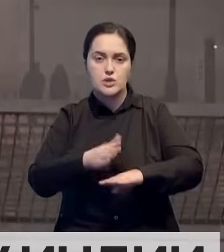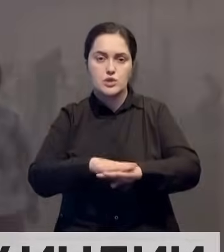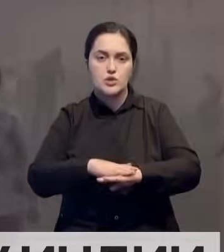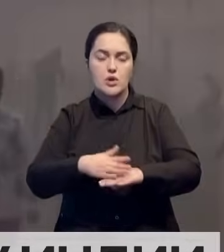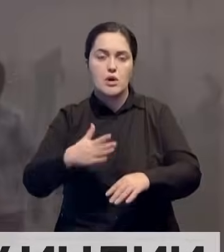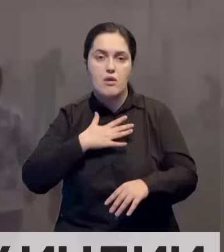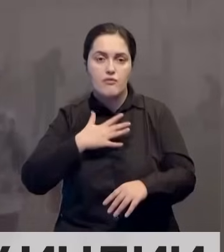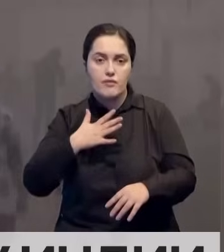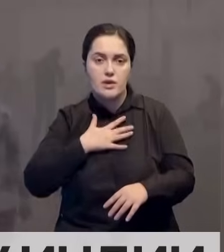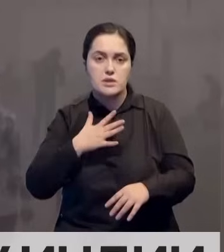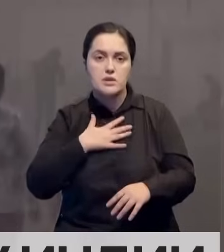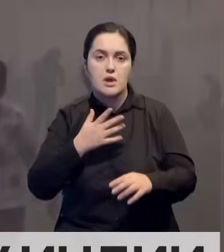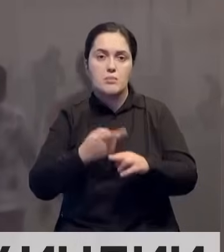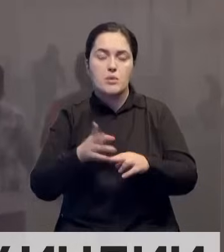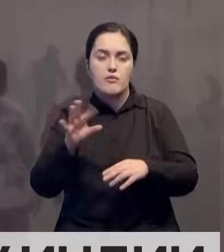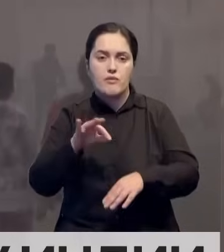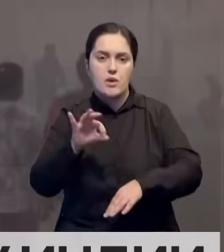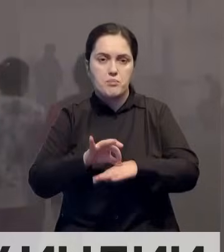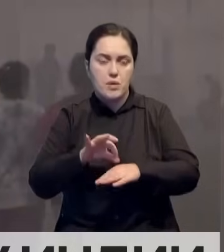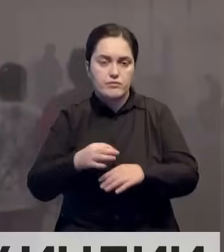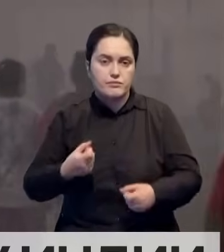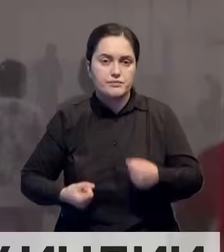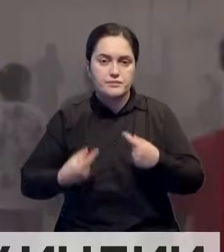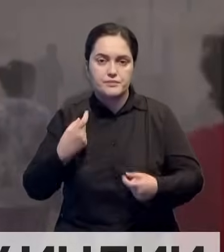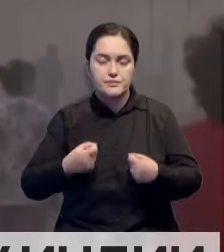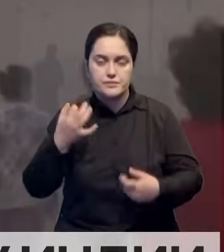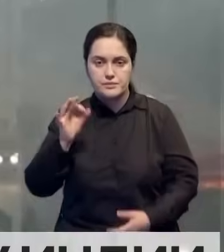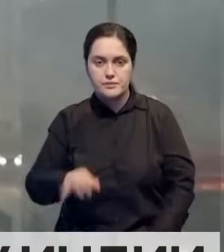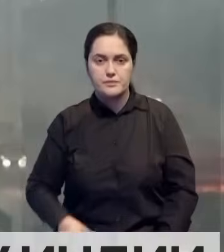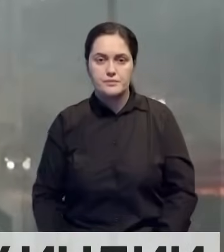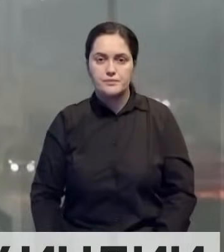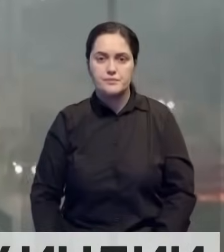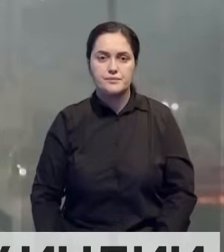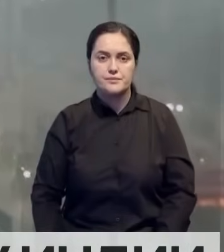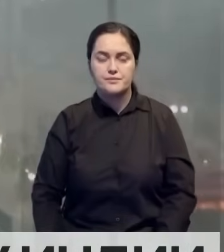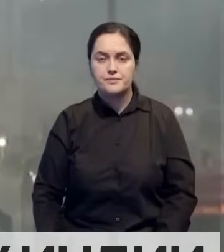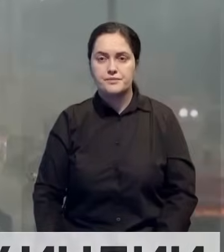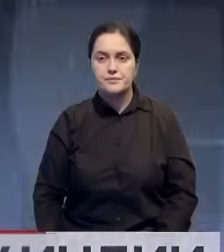от автомобилей. Тяжелый воздух вызывает сезонную вспышку респираторных заболеваний.